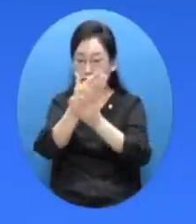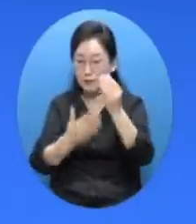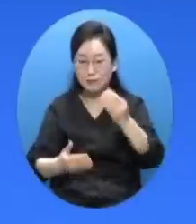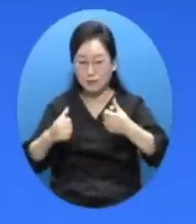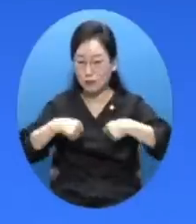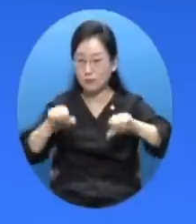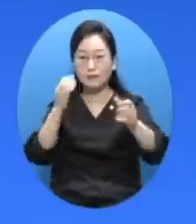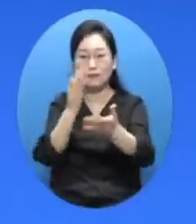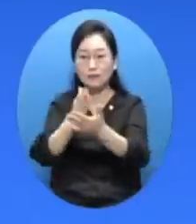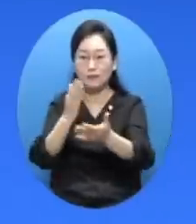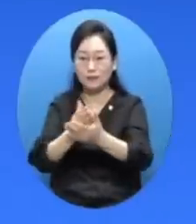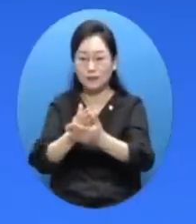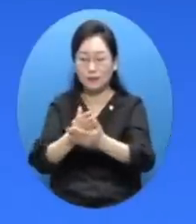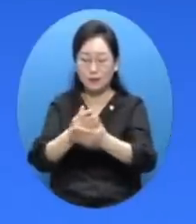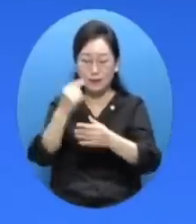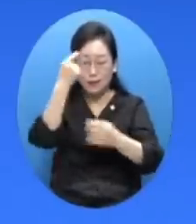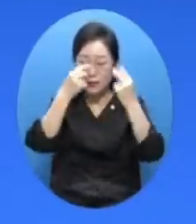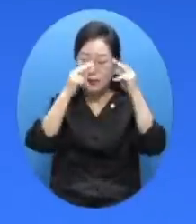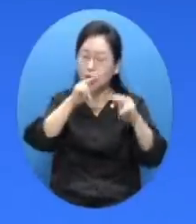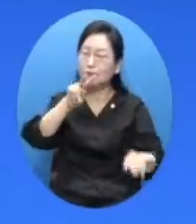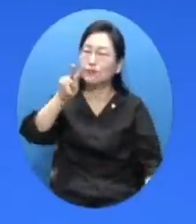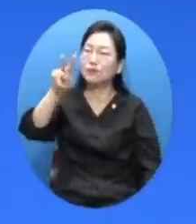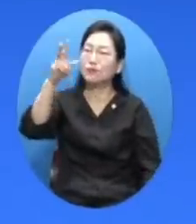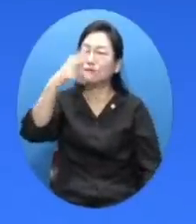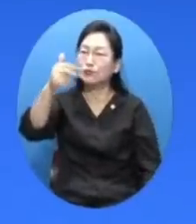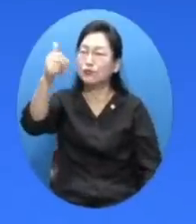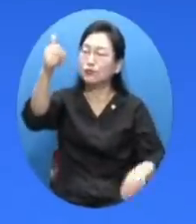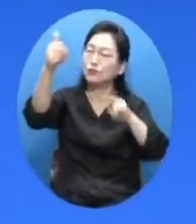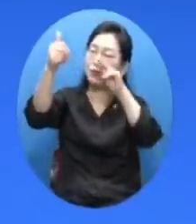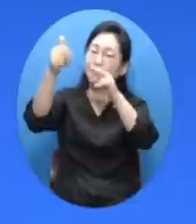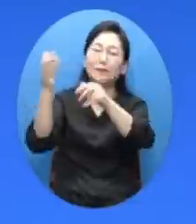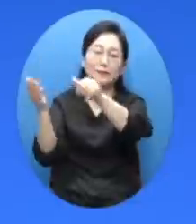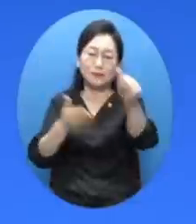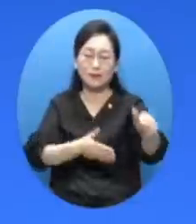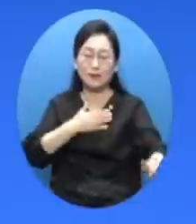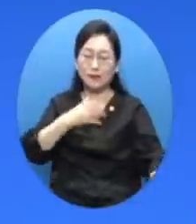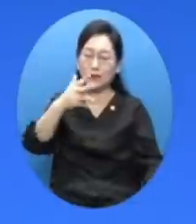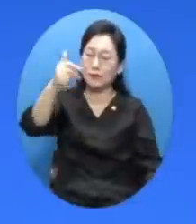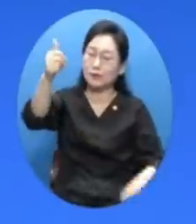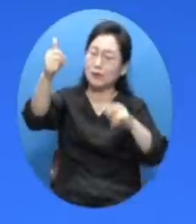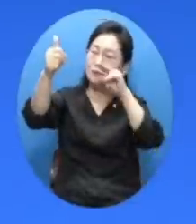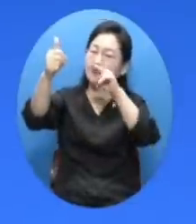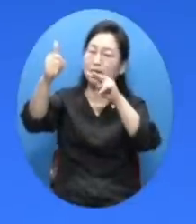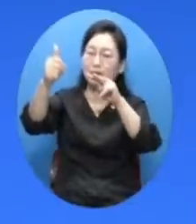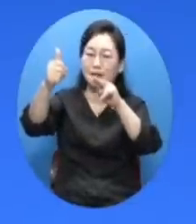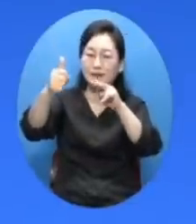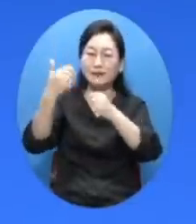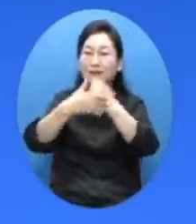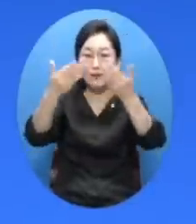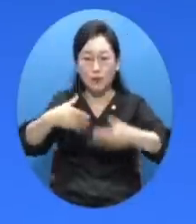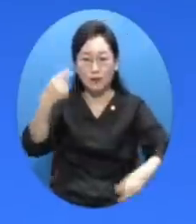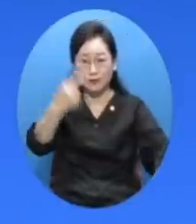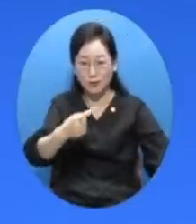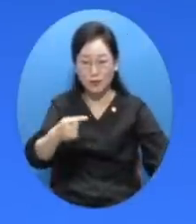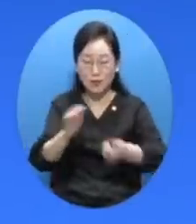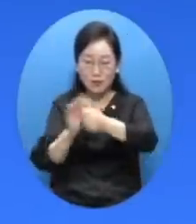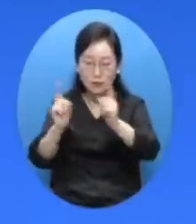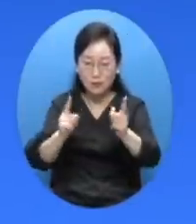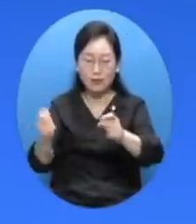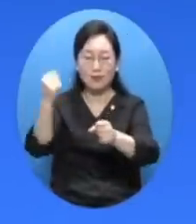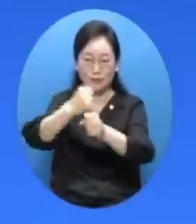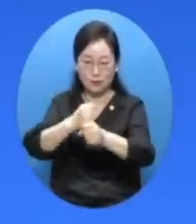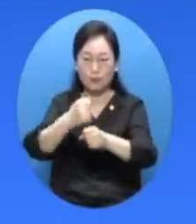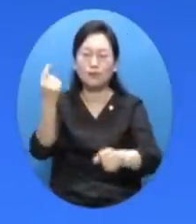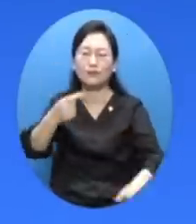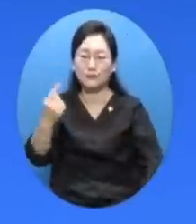말고 그때 눈을 들어 주님을 바라보시기 바랍니다. 내가 눈을 들어 주님을 바라볼 때 주님의 은혜가 임합니다. 치료가 임합니다. 회복이